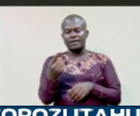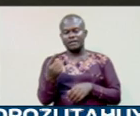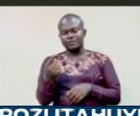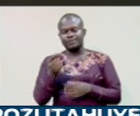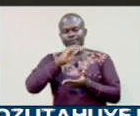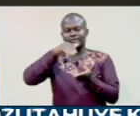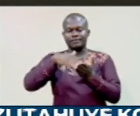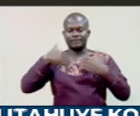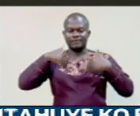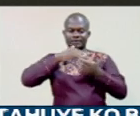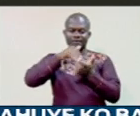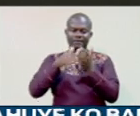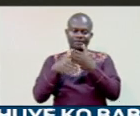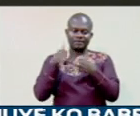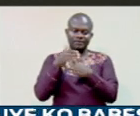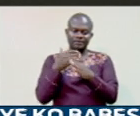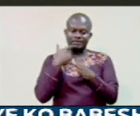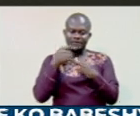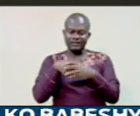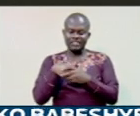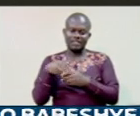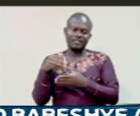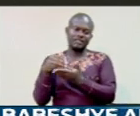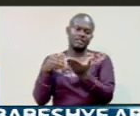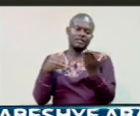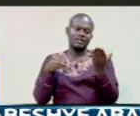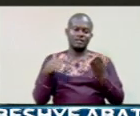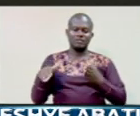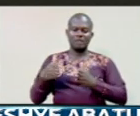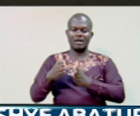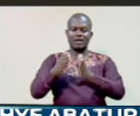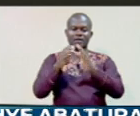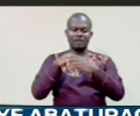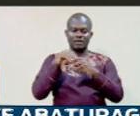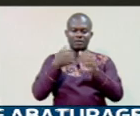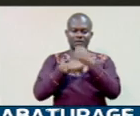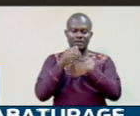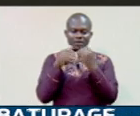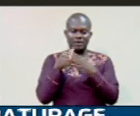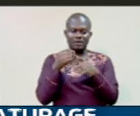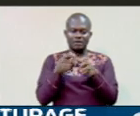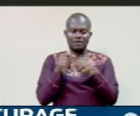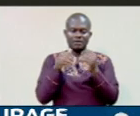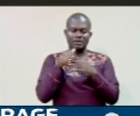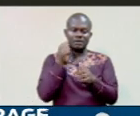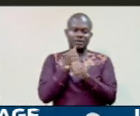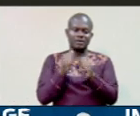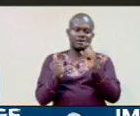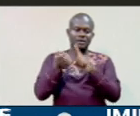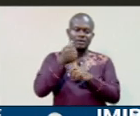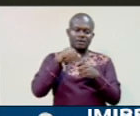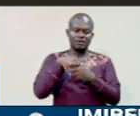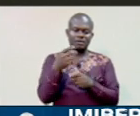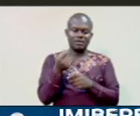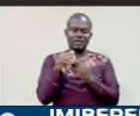za centre de sante zubatswe, hari imihanda, hari n'ibindi bikorwa bitandukanye byagiye bikorwa bigerwaho ku mafaranga